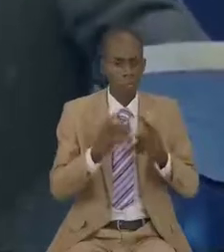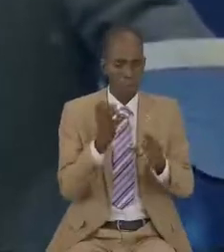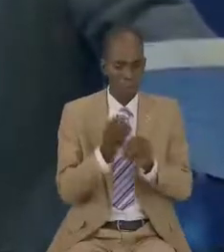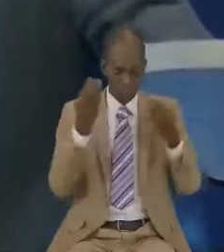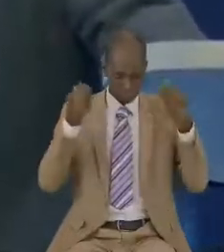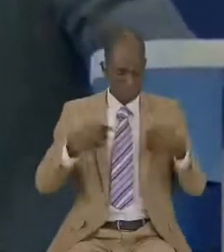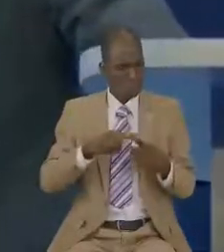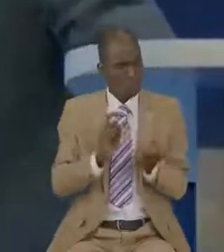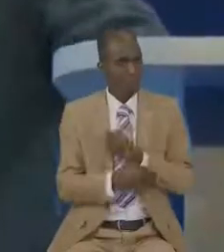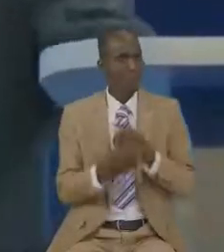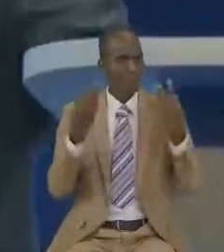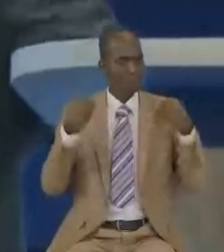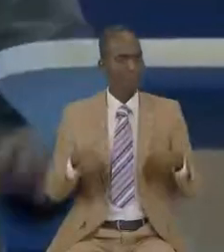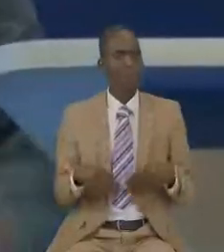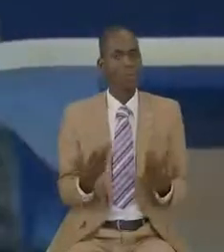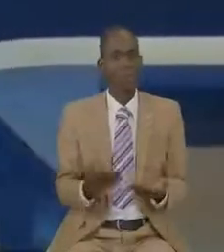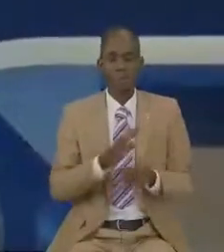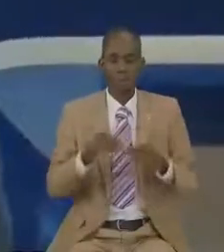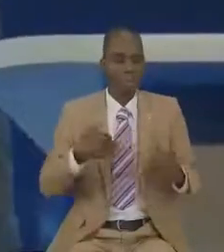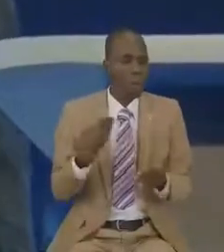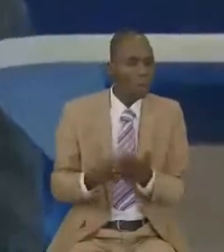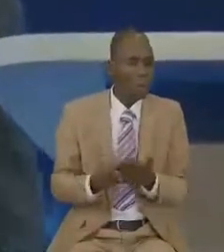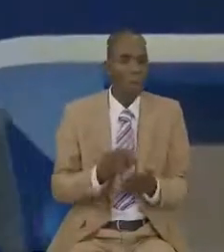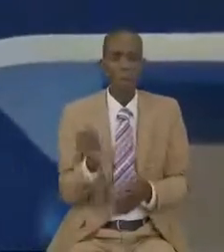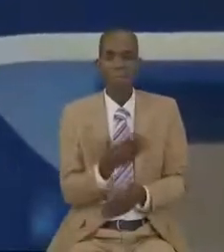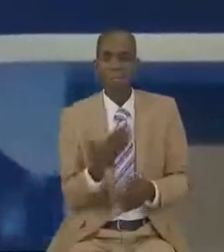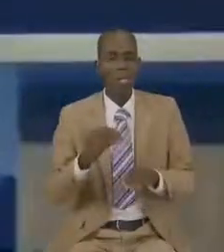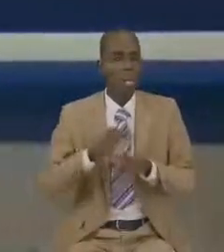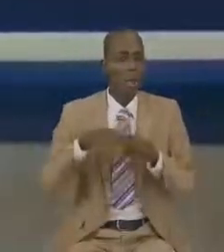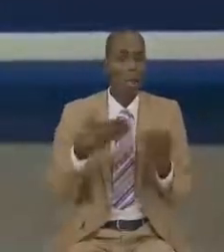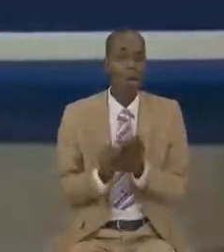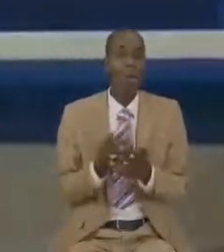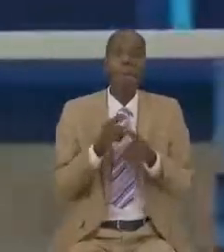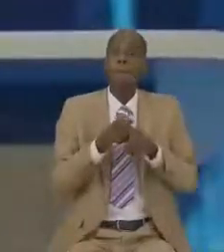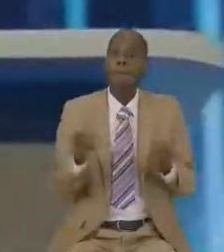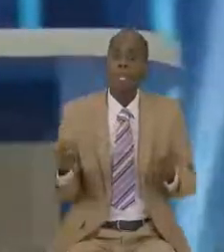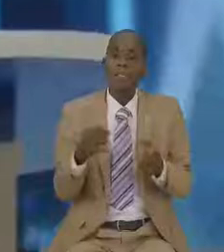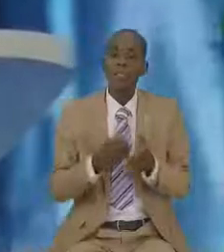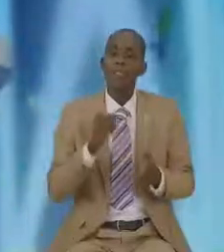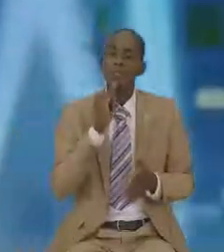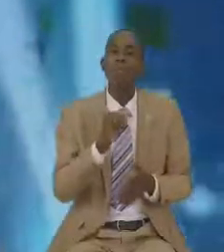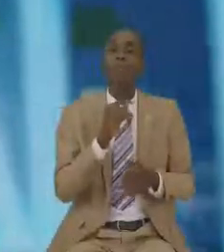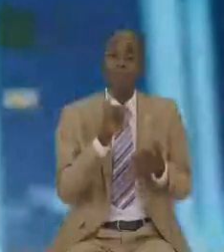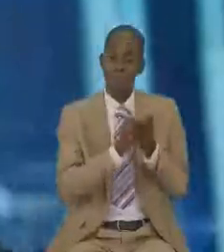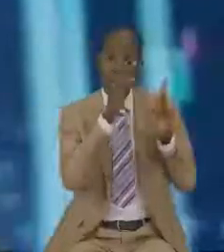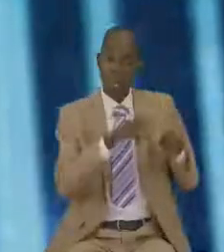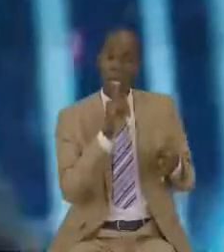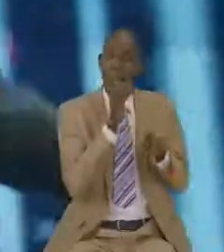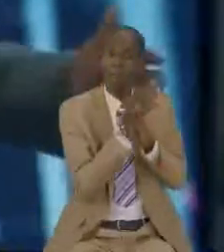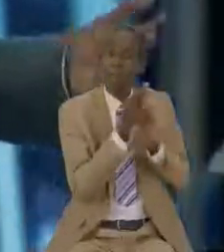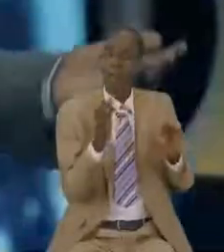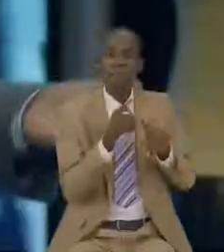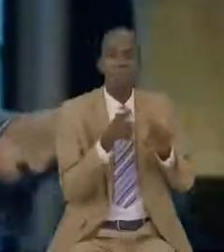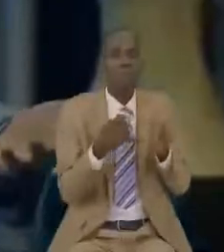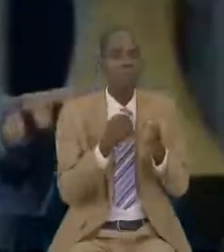plus quelque chose du tout libre, mais ce n'est pas agréable pour lui parce